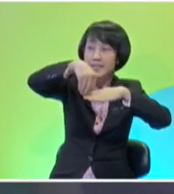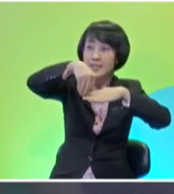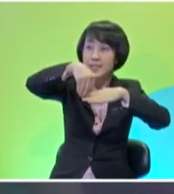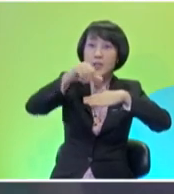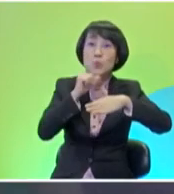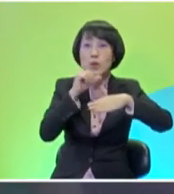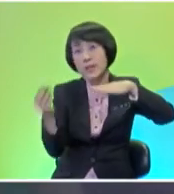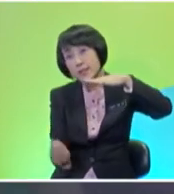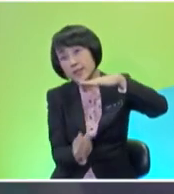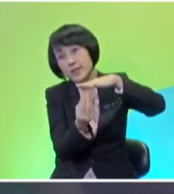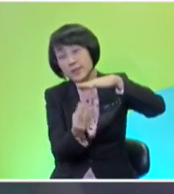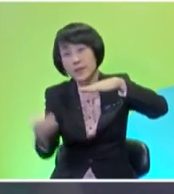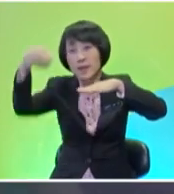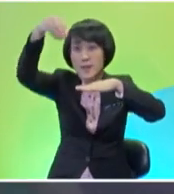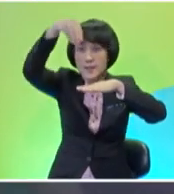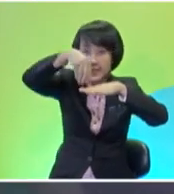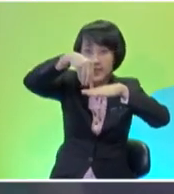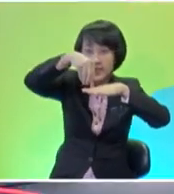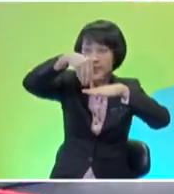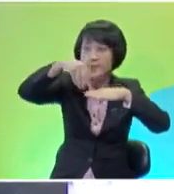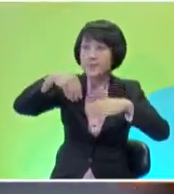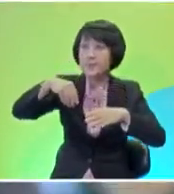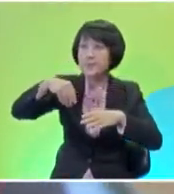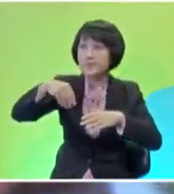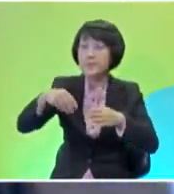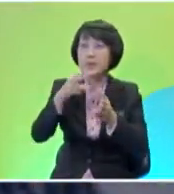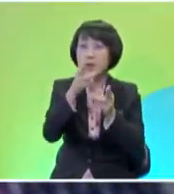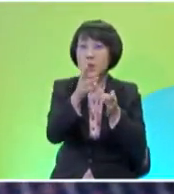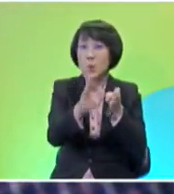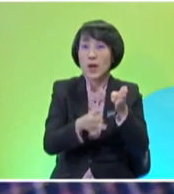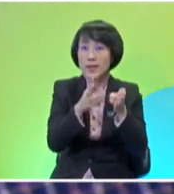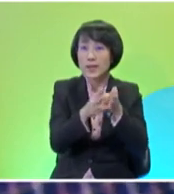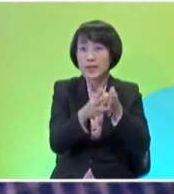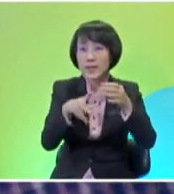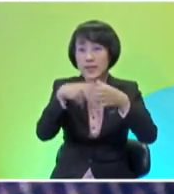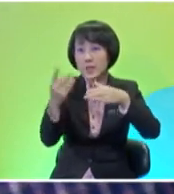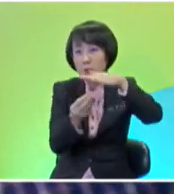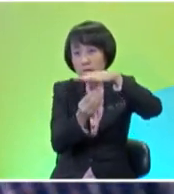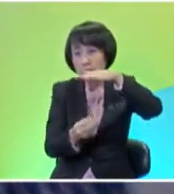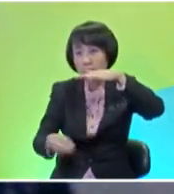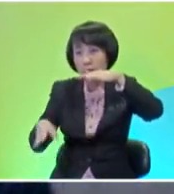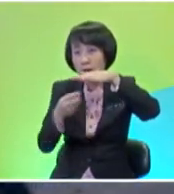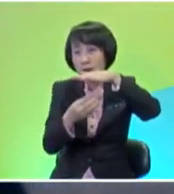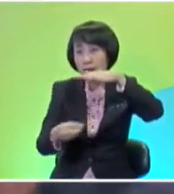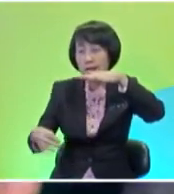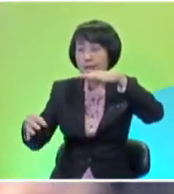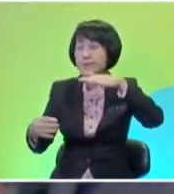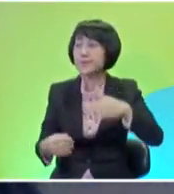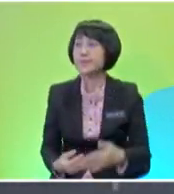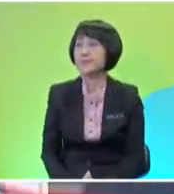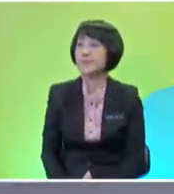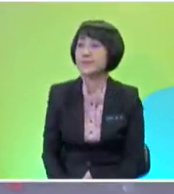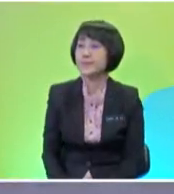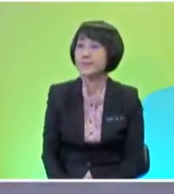kita masuk yang atas ke bawah. Jadi kita keluarkan wayar tu di bawah. Okey, kita cuba Boleh, Ifan. Boleh.